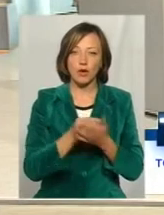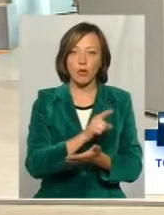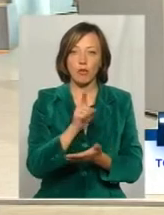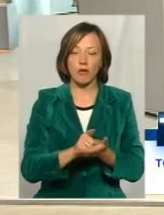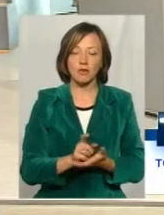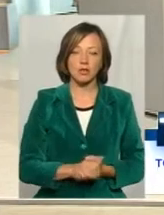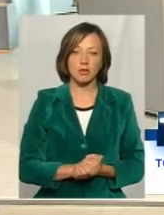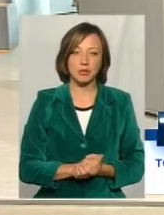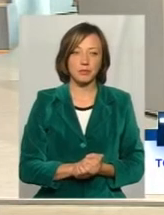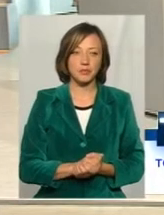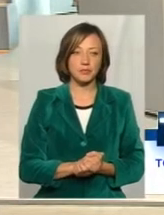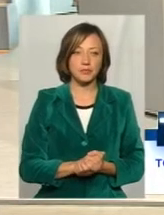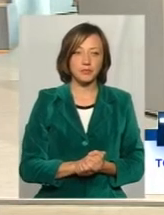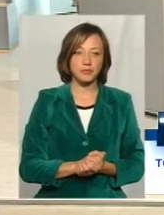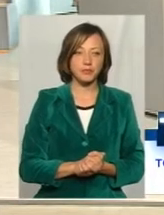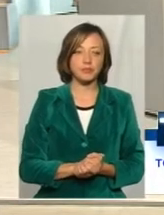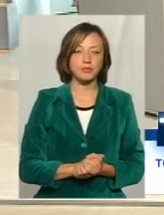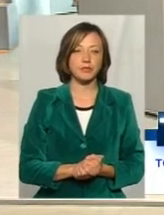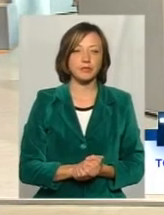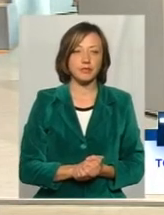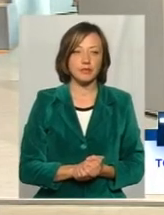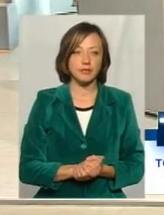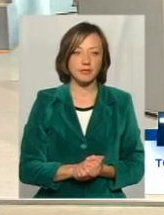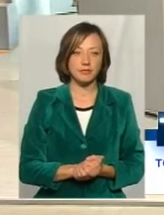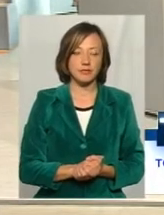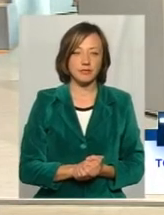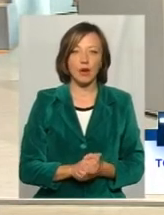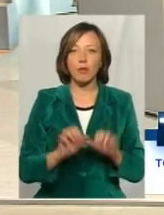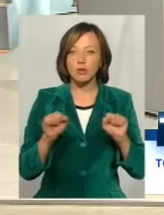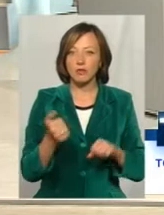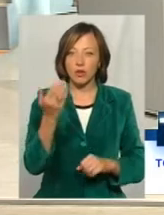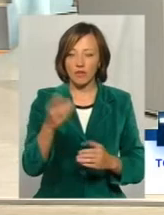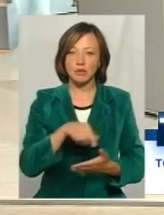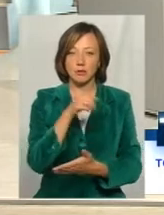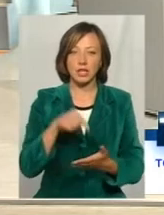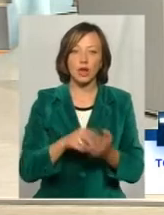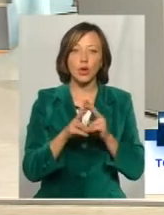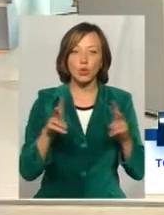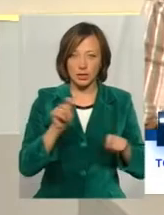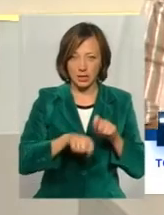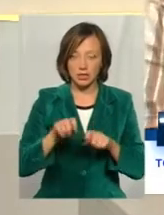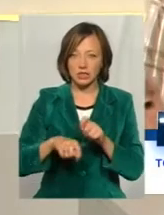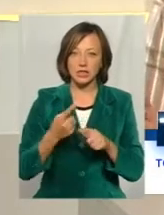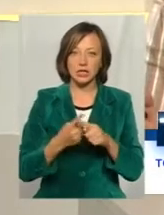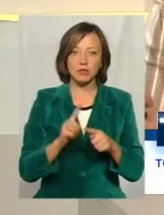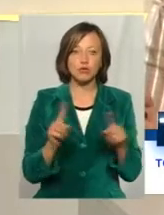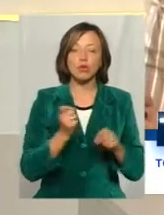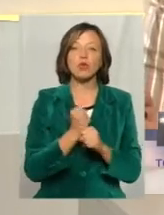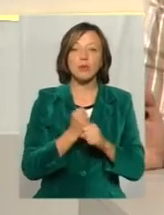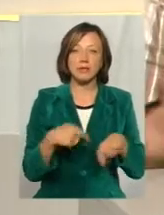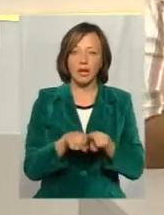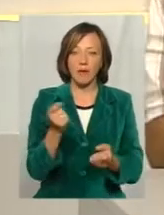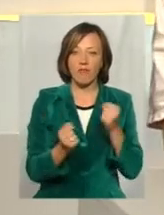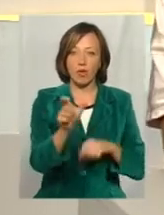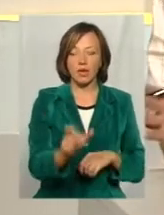обов'язками? Я вам дякую. Віталій Петрович, це, можливо, до вас питання все ж таки. От, хтось стежить за цим і що робити з такими водіями?